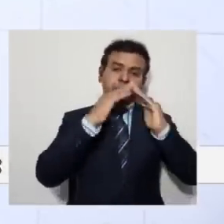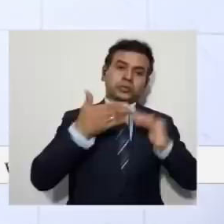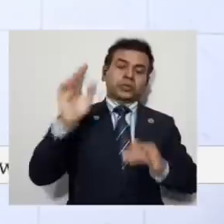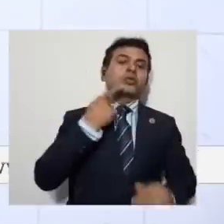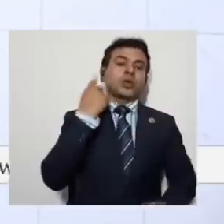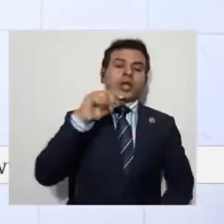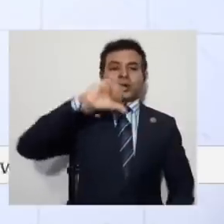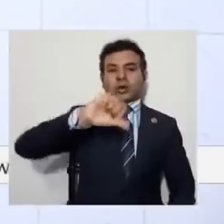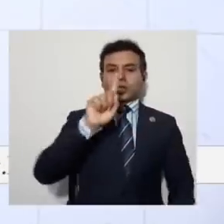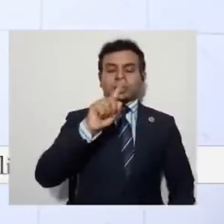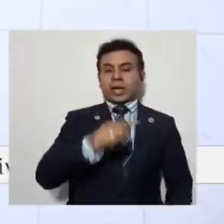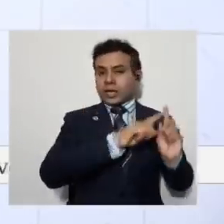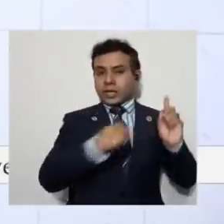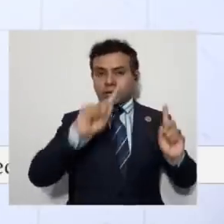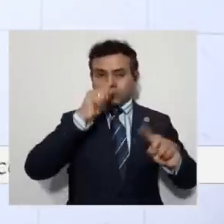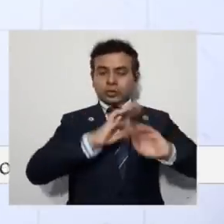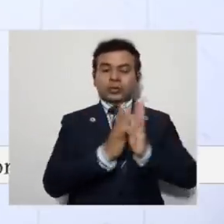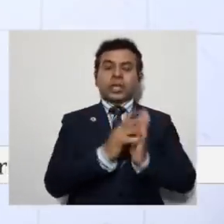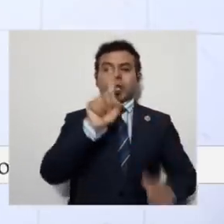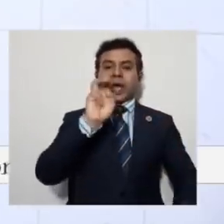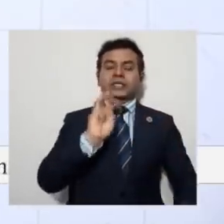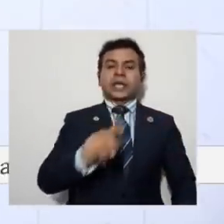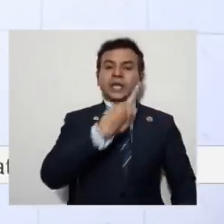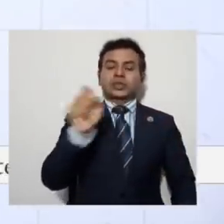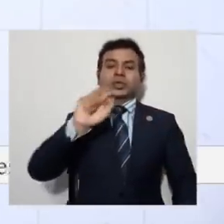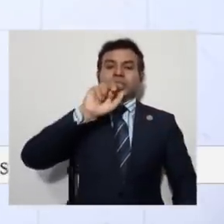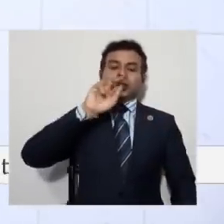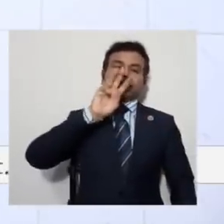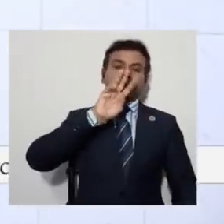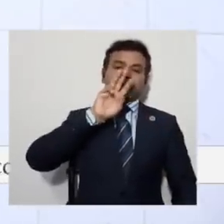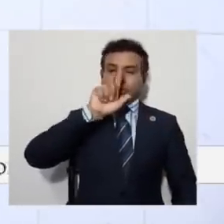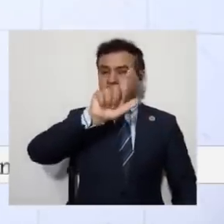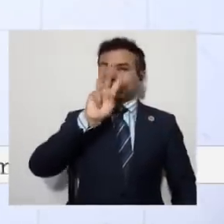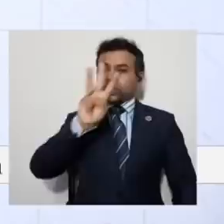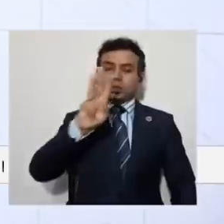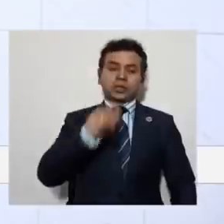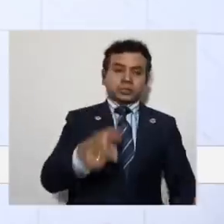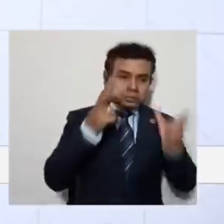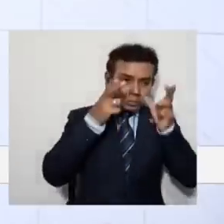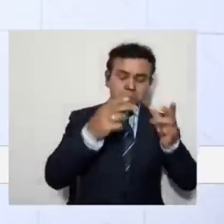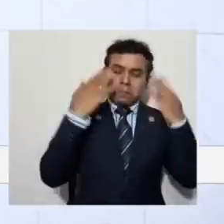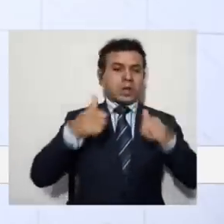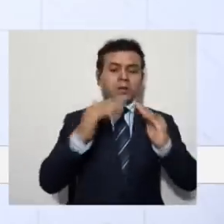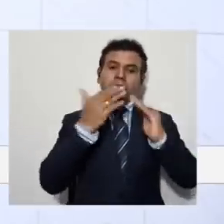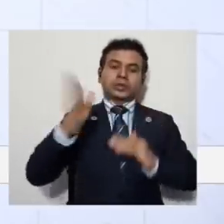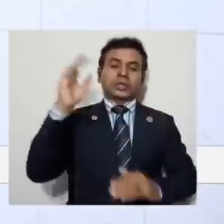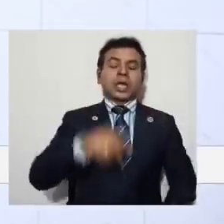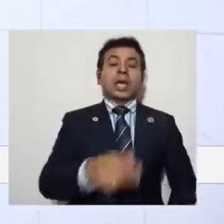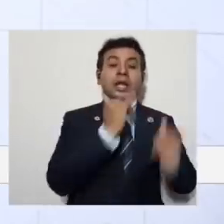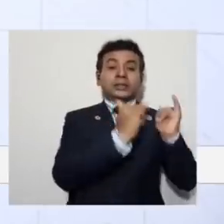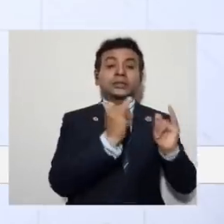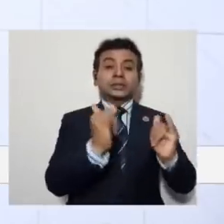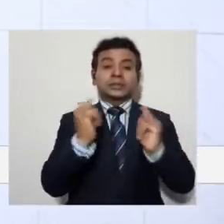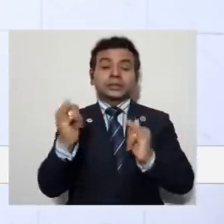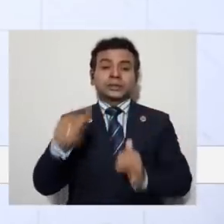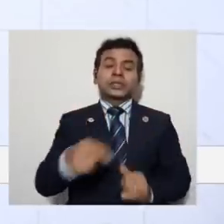1,636 জন। আইসোলেশন থেকে মুক্ত হয়েছেন 24 ঘন্টায় 91 জন, এবং এ পর্যন্ত 1,173 জন। আমাদের আইসোলেশন বেড